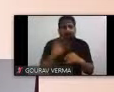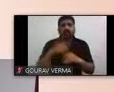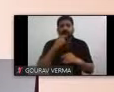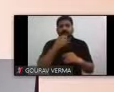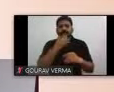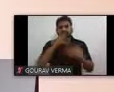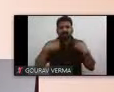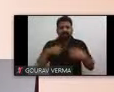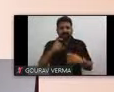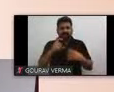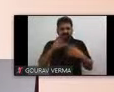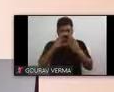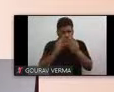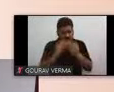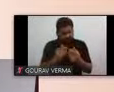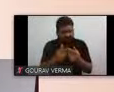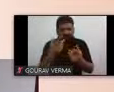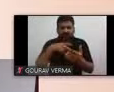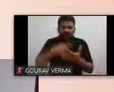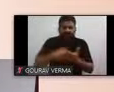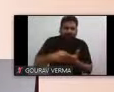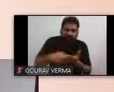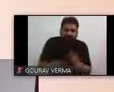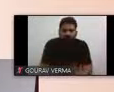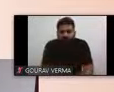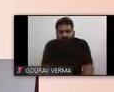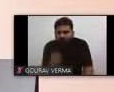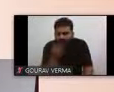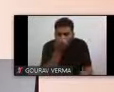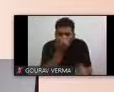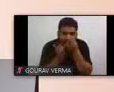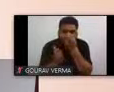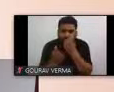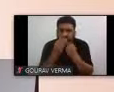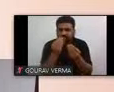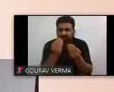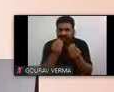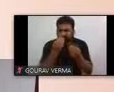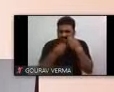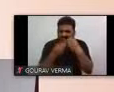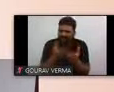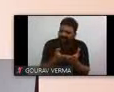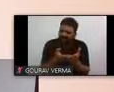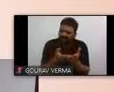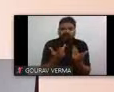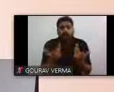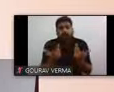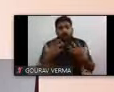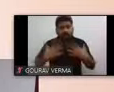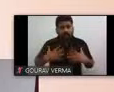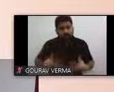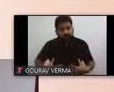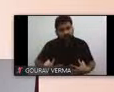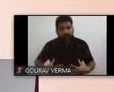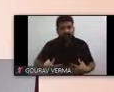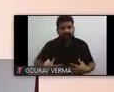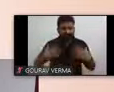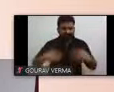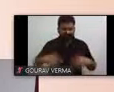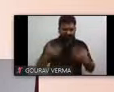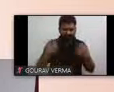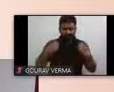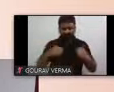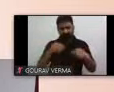है इसलिए वो जमीन से चीजें उठा के खाता है, मिट्टी खाता है, या उसको फिजिकल फिजियोलॉजिकली वो